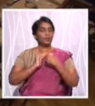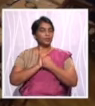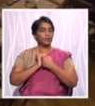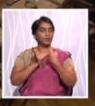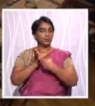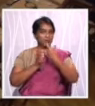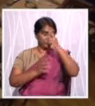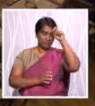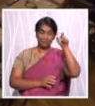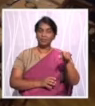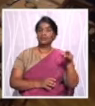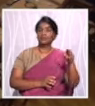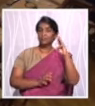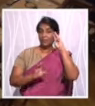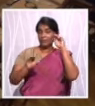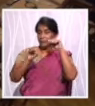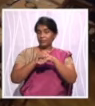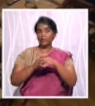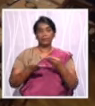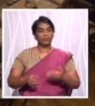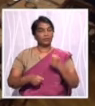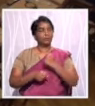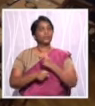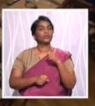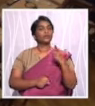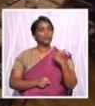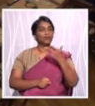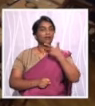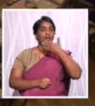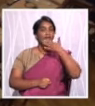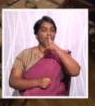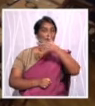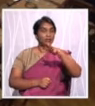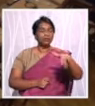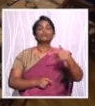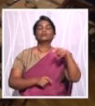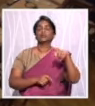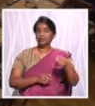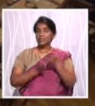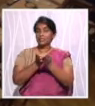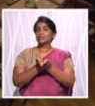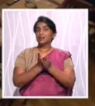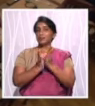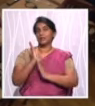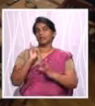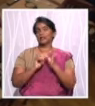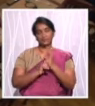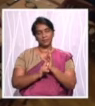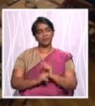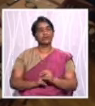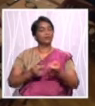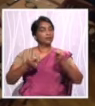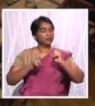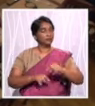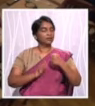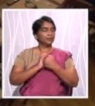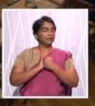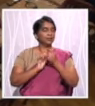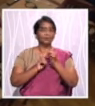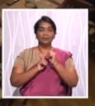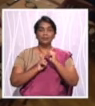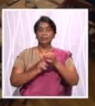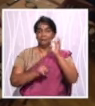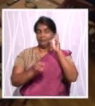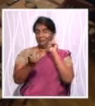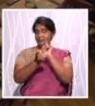එගම් චන්ද්‍රසේකර මැතුමා දිරුම් දෙනු ලැබුවේ වත්මන් රජයේ දිහවර ජලජ සහ සාගර සම්පත් අමාත්‍යවරයා ලෙසයි. මේළඟට ගරු ජනාධිපතිතුමා